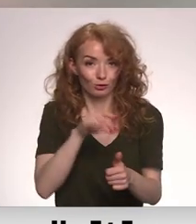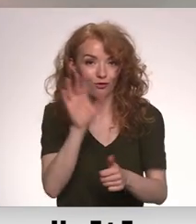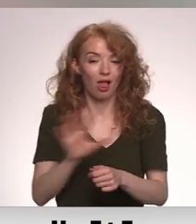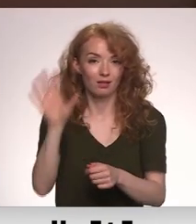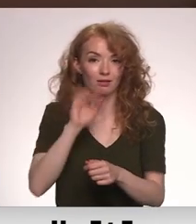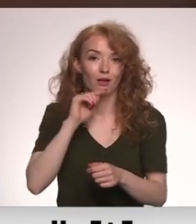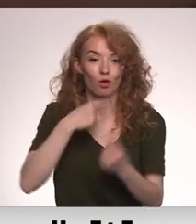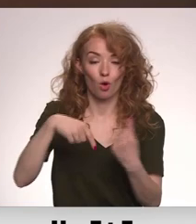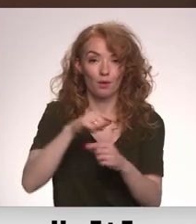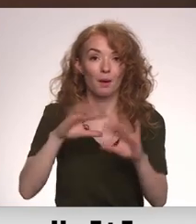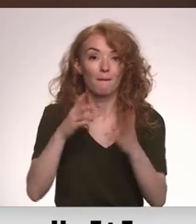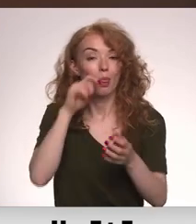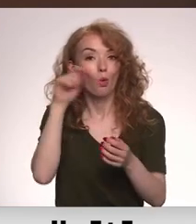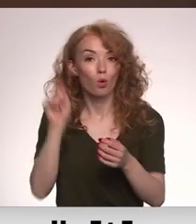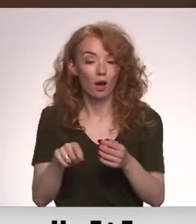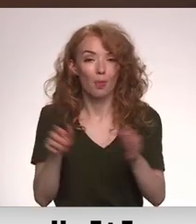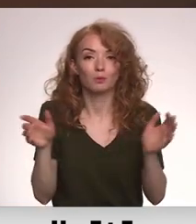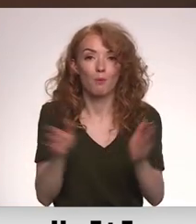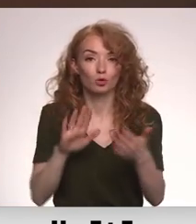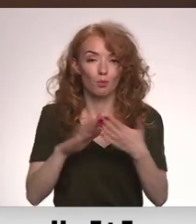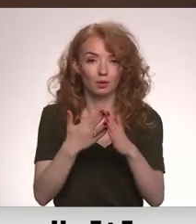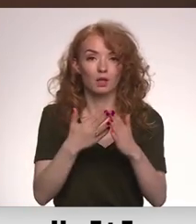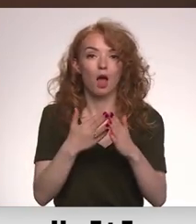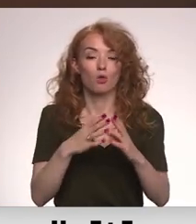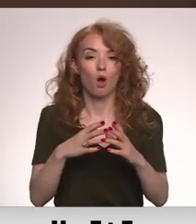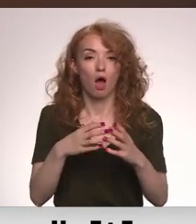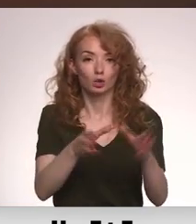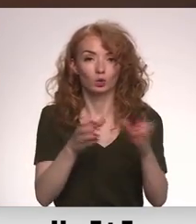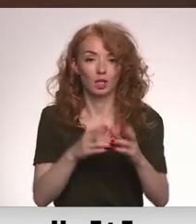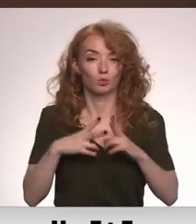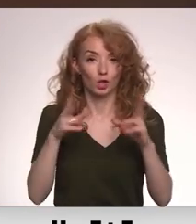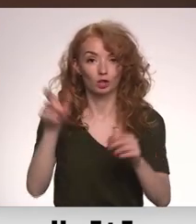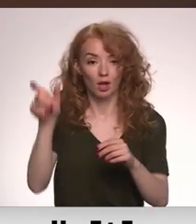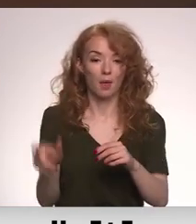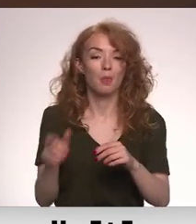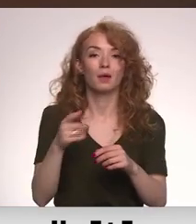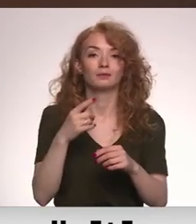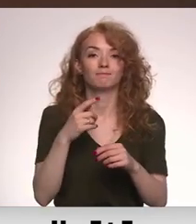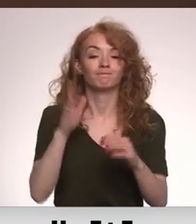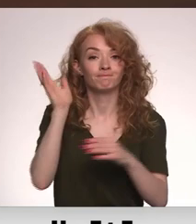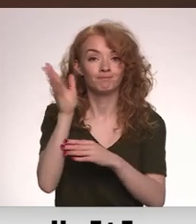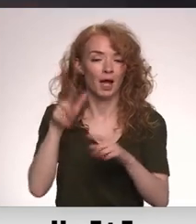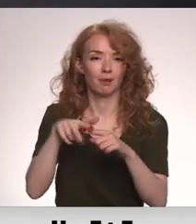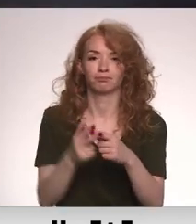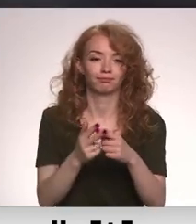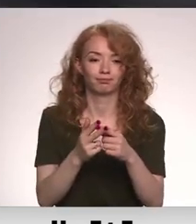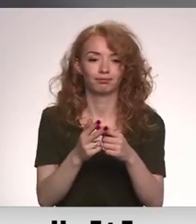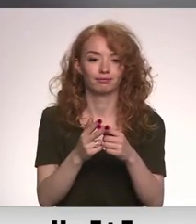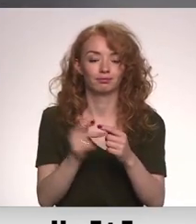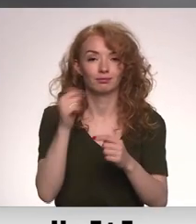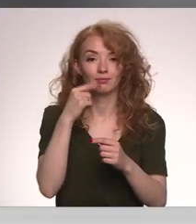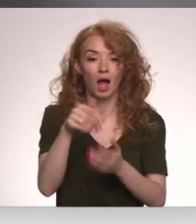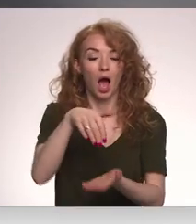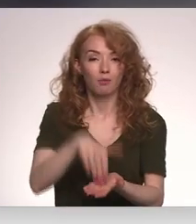ekonomikai. Tikmēr Ukrainas mazo pilsētu asociācijas priekšsādātājam savu uzrunu nācās pārtraukt pirms vēl tā sākusies. Es